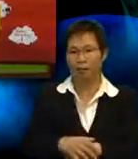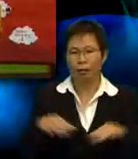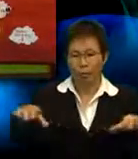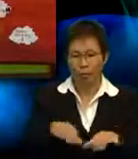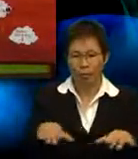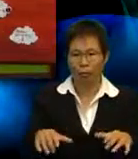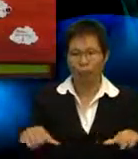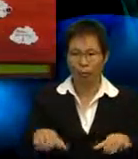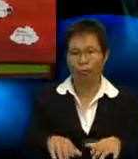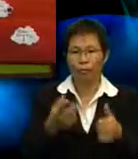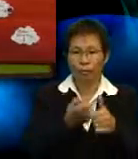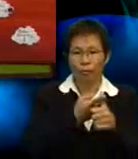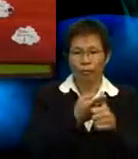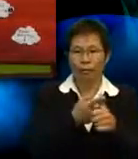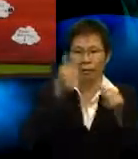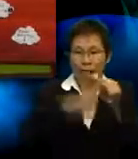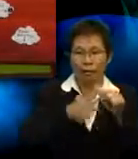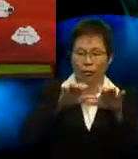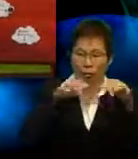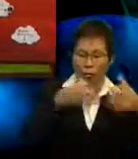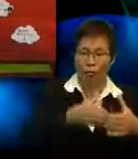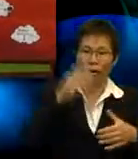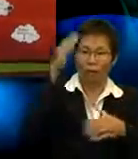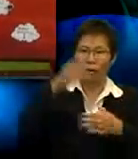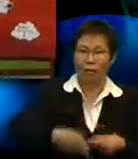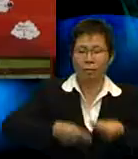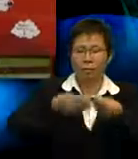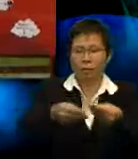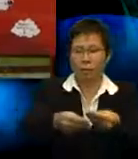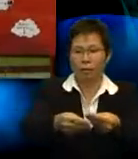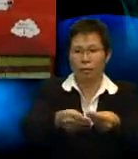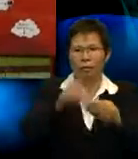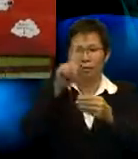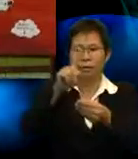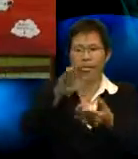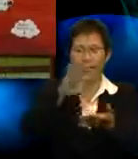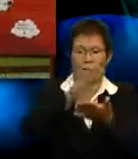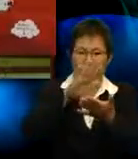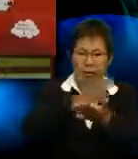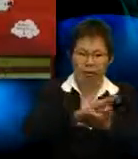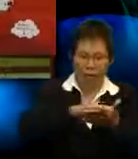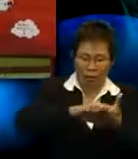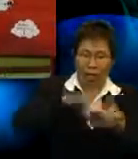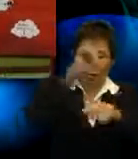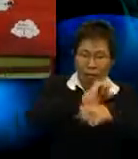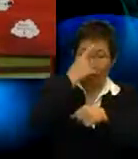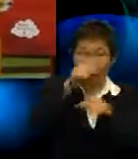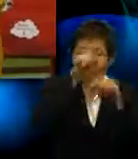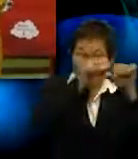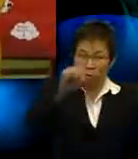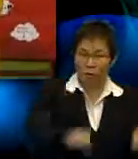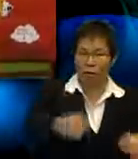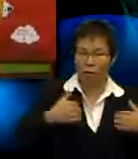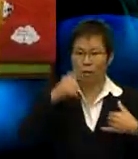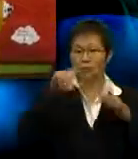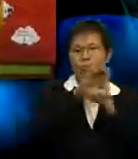Pertama sekali, setiap kumpulan akan dibekalkan satu kad tugasan bagi setiap stesen. Ini adalah satu contoh